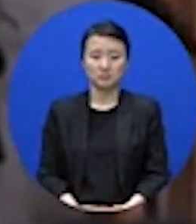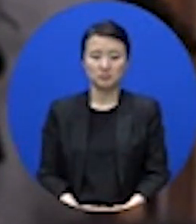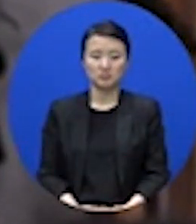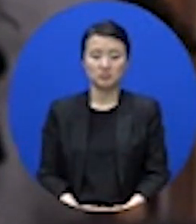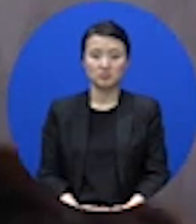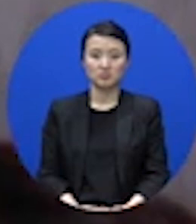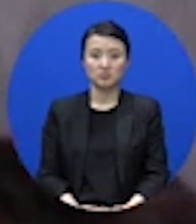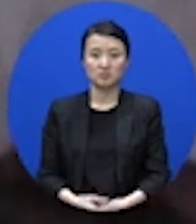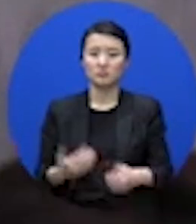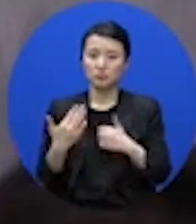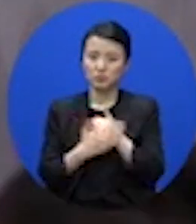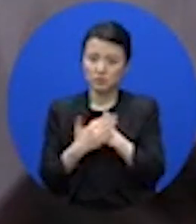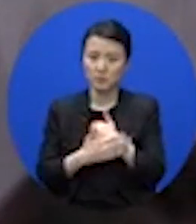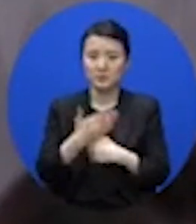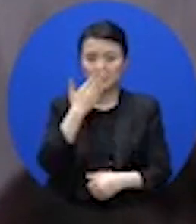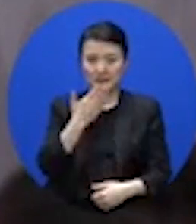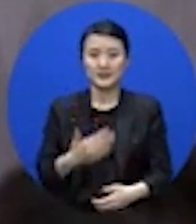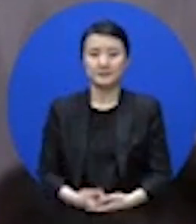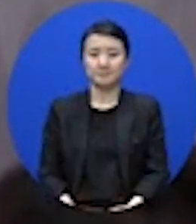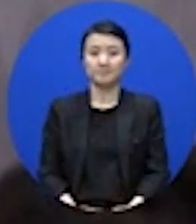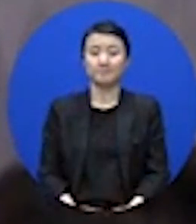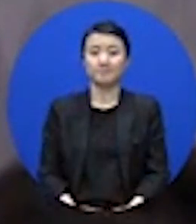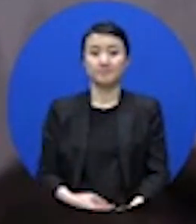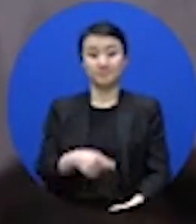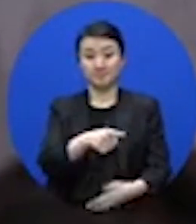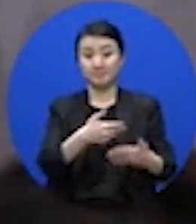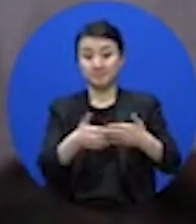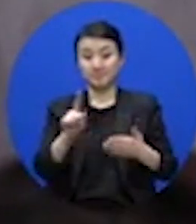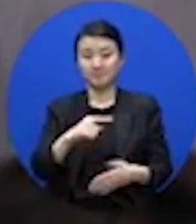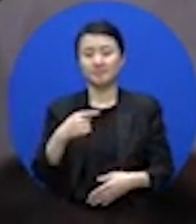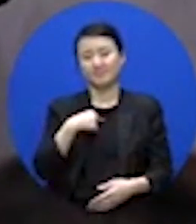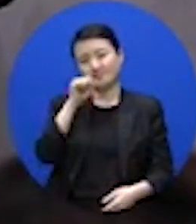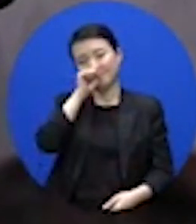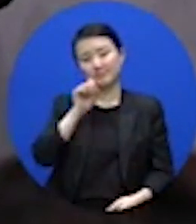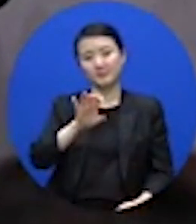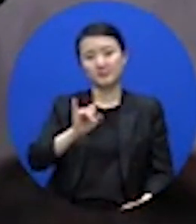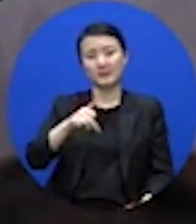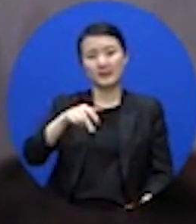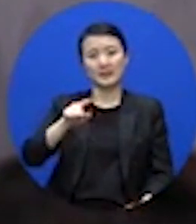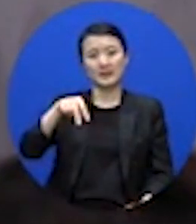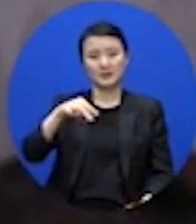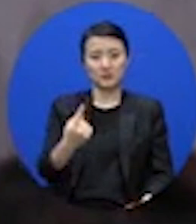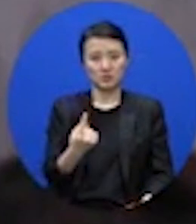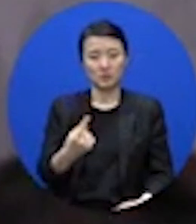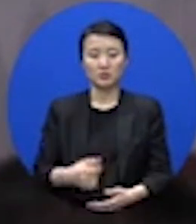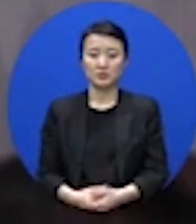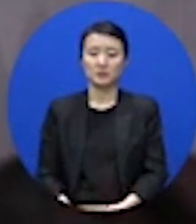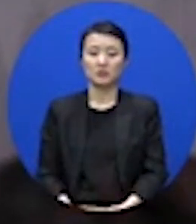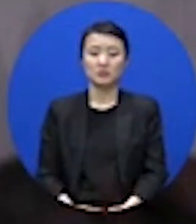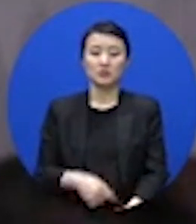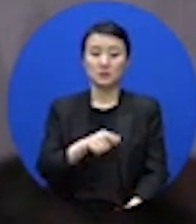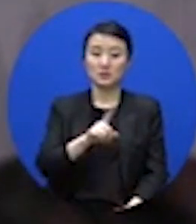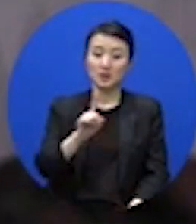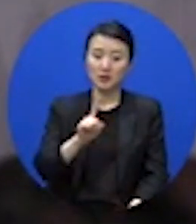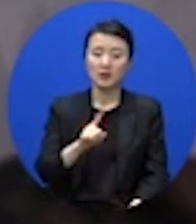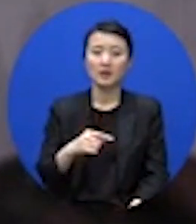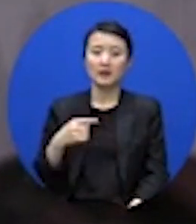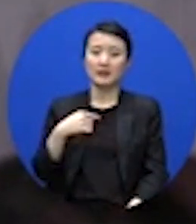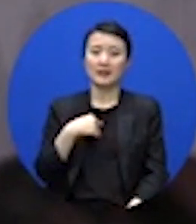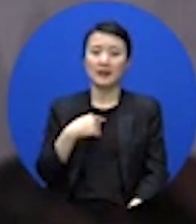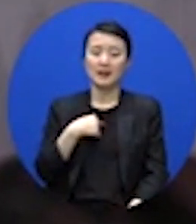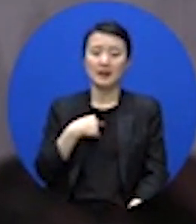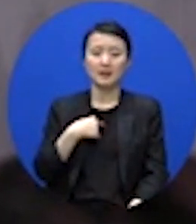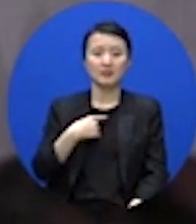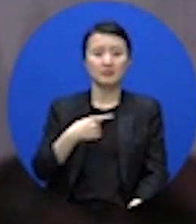좋아하는 피카소예요. 피카소는 청색 시대라는 그 자기의 고요한